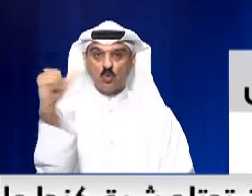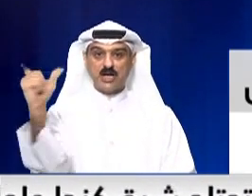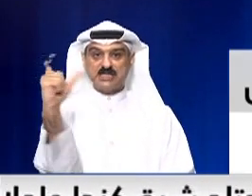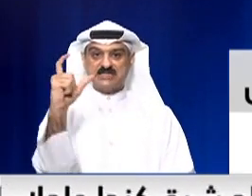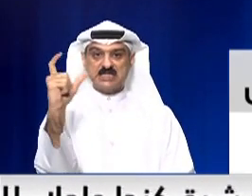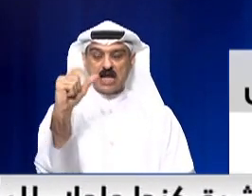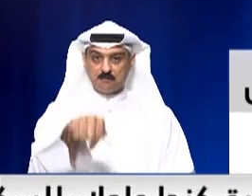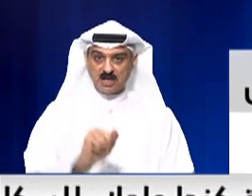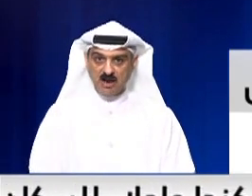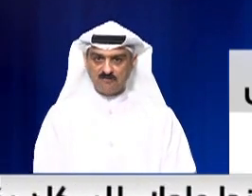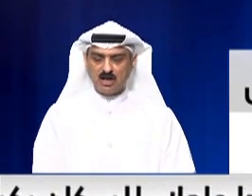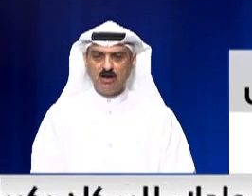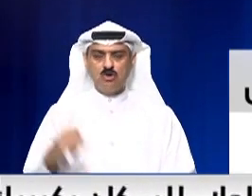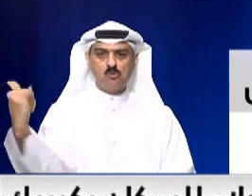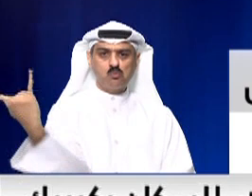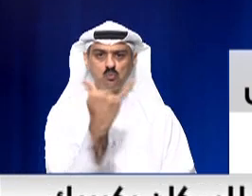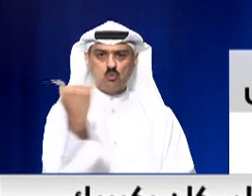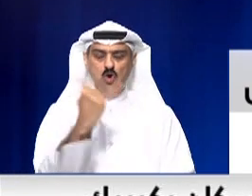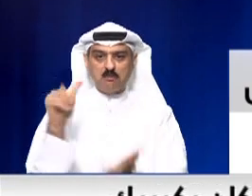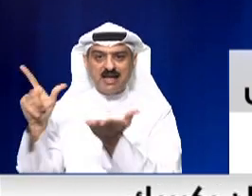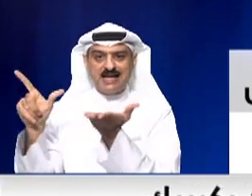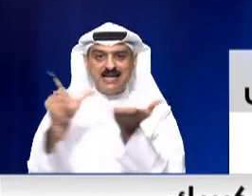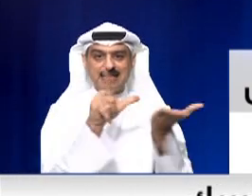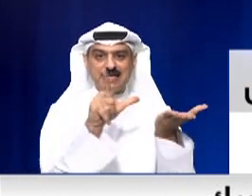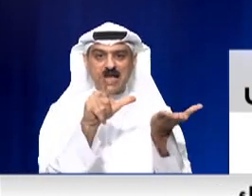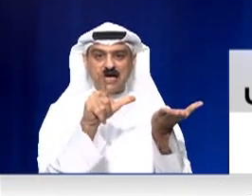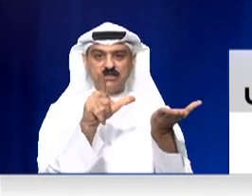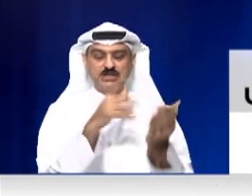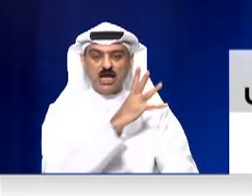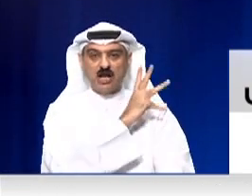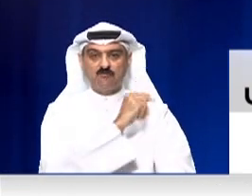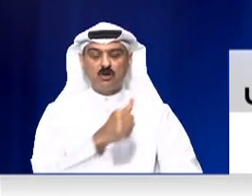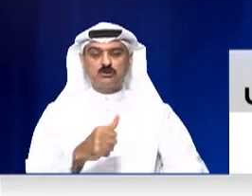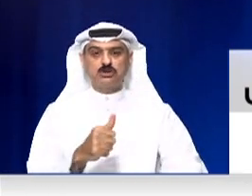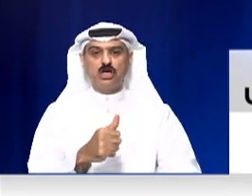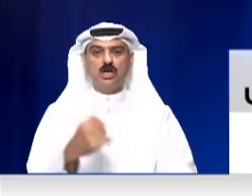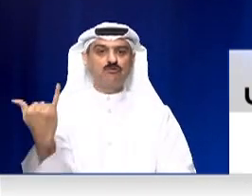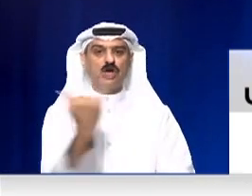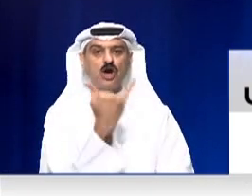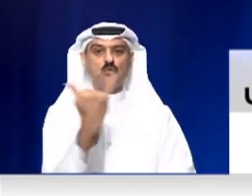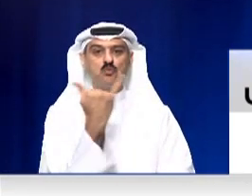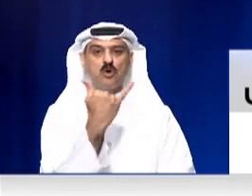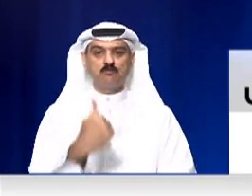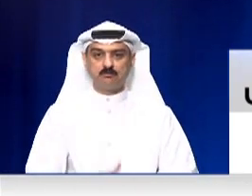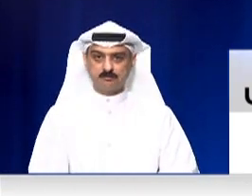وتشكل قضيه اللاجئين الفلسطينيين احد اهم ركائزها